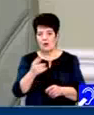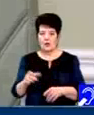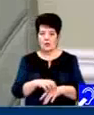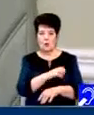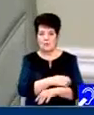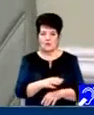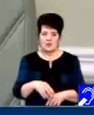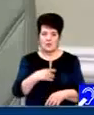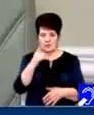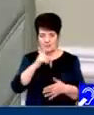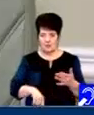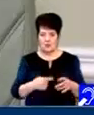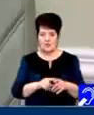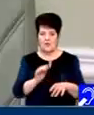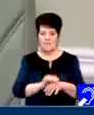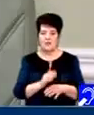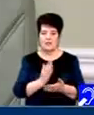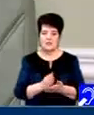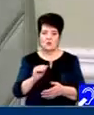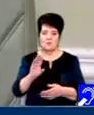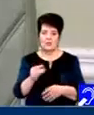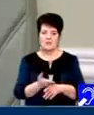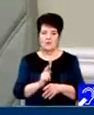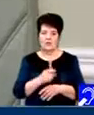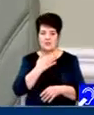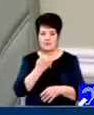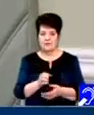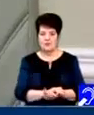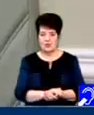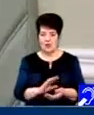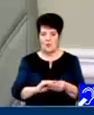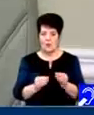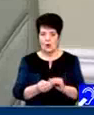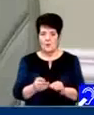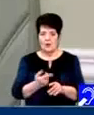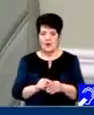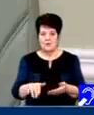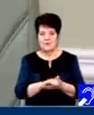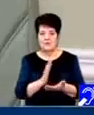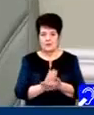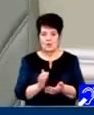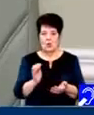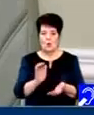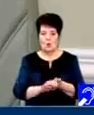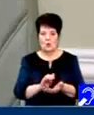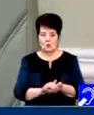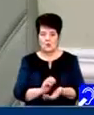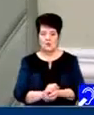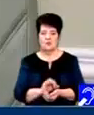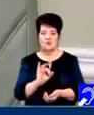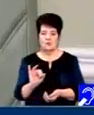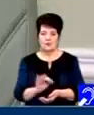comunistă. Sunt conștientă și de faptul că este un mandat foarte dificil. Problemele din sistem îmi sunt cunoscute și